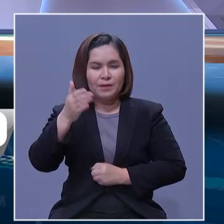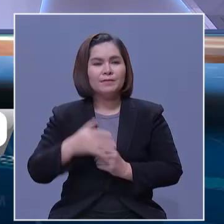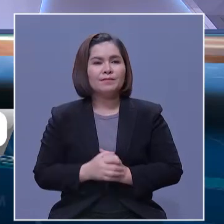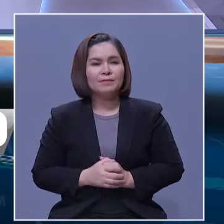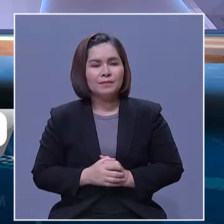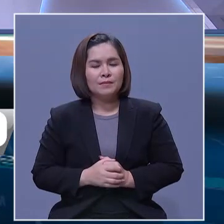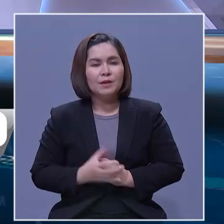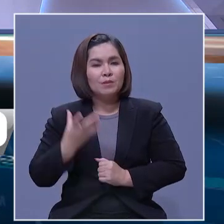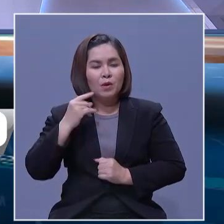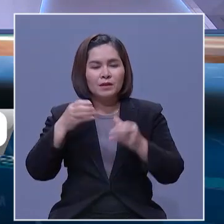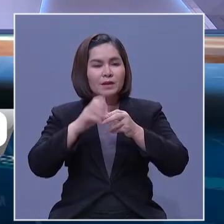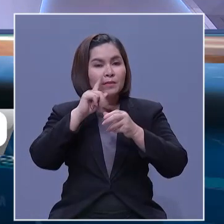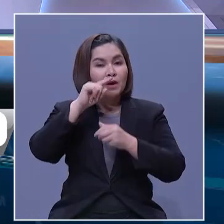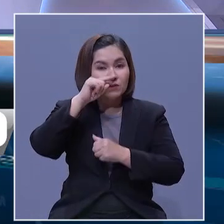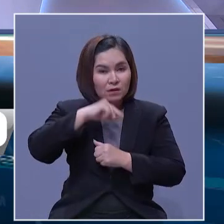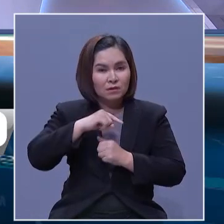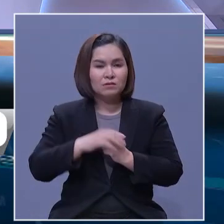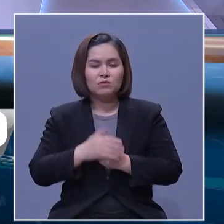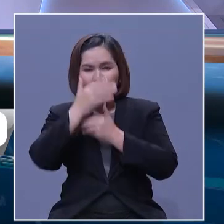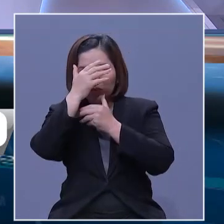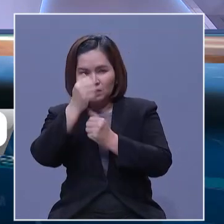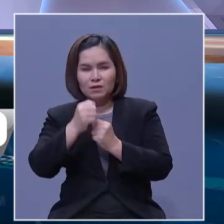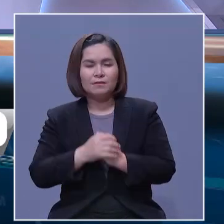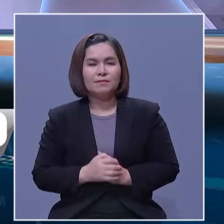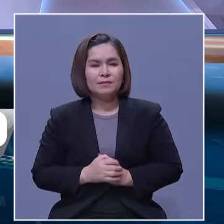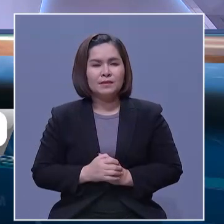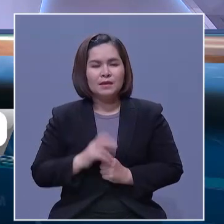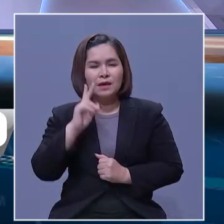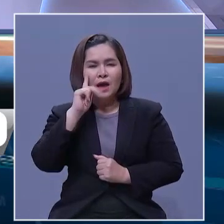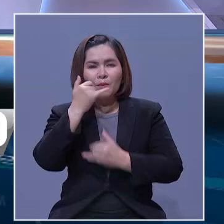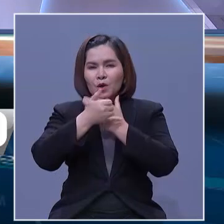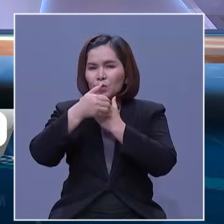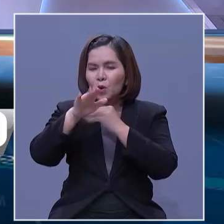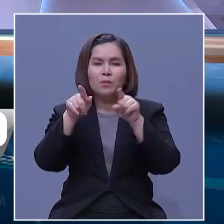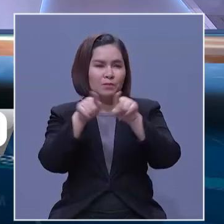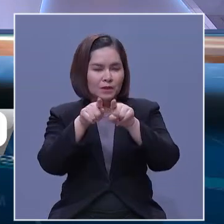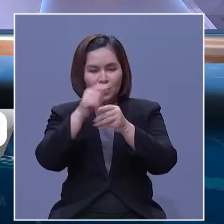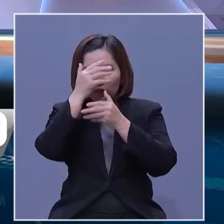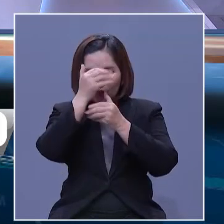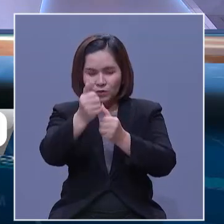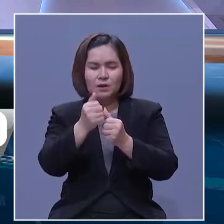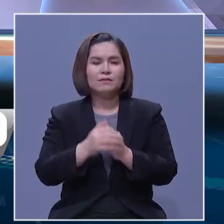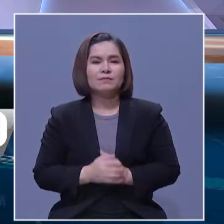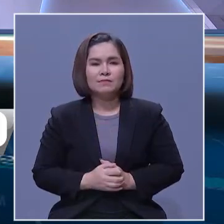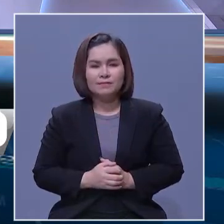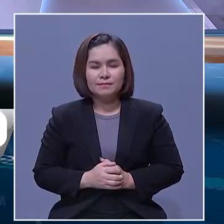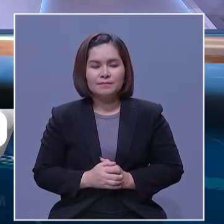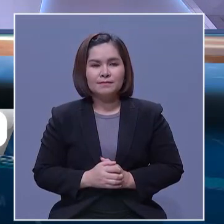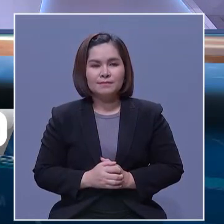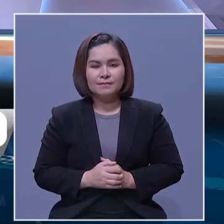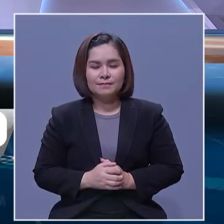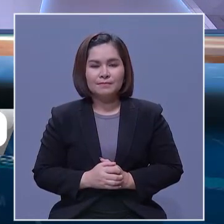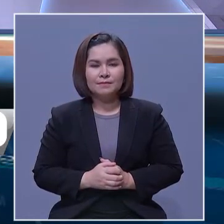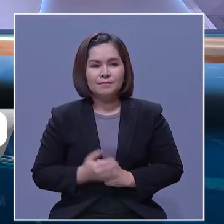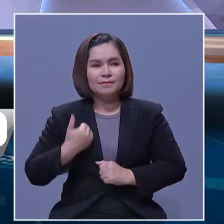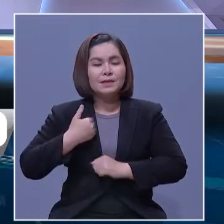นอกจากสื่อไทยบ้านเราเนี่ยจะให้ความสนใจแล้วสื่อต่างชาติเองก็ติดตามเรื่องนี้อย่างใกล้ชิดเหมือนกันนะครับโดย